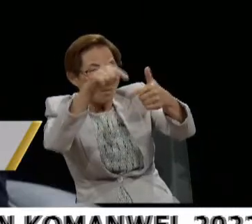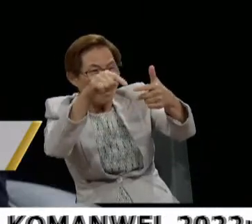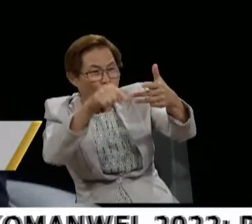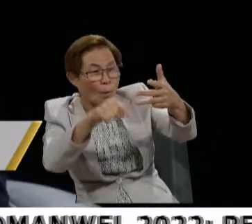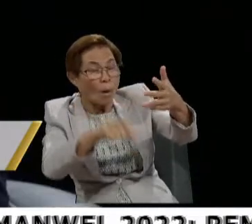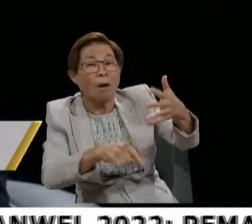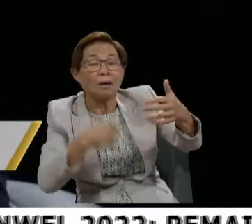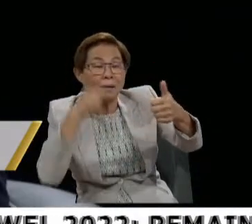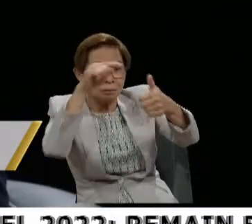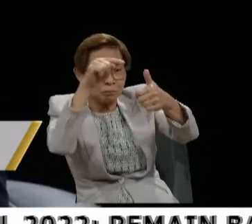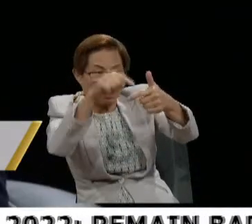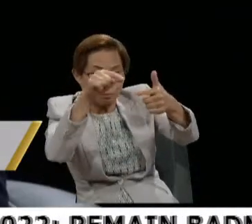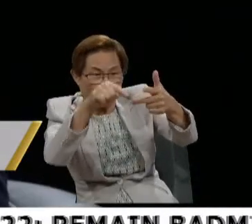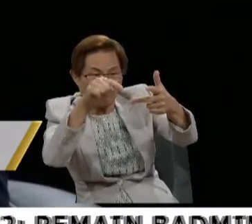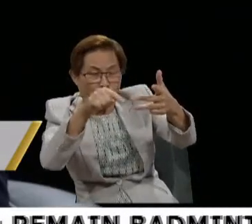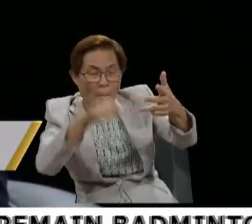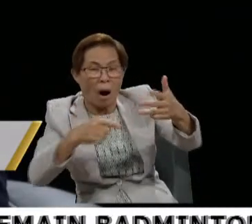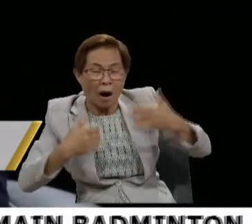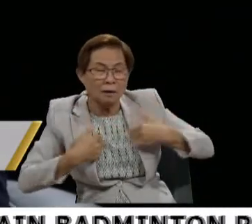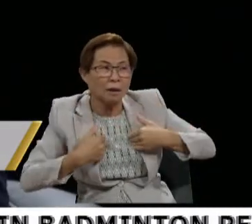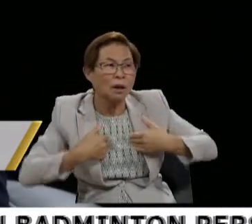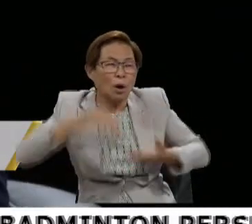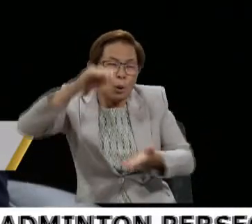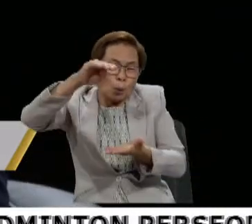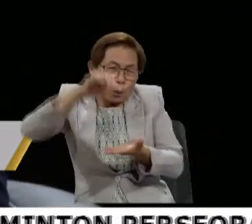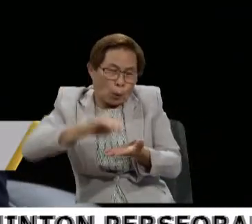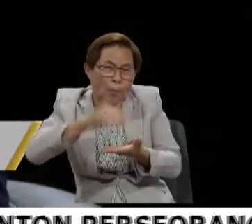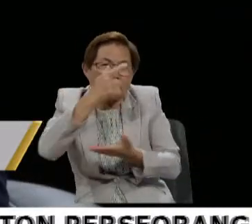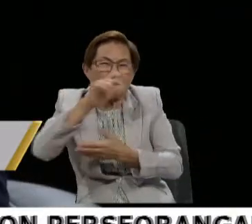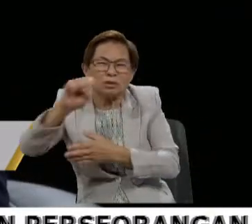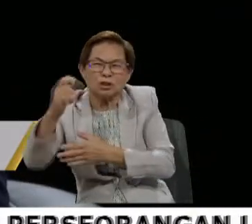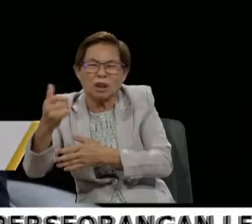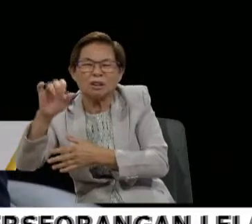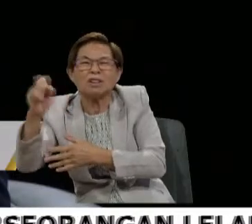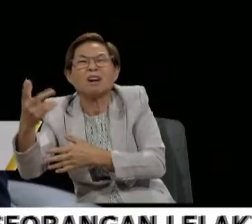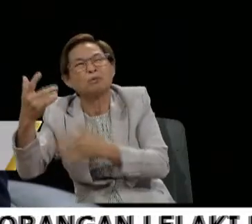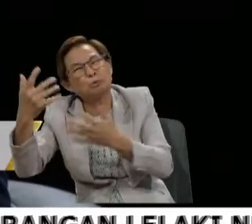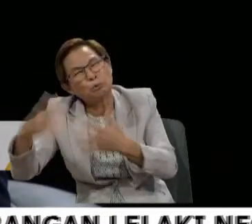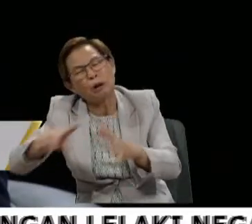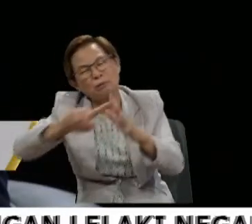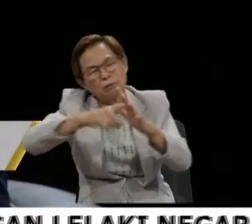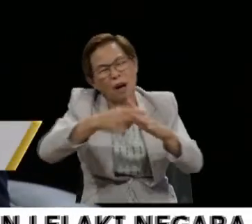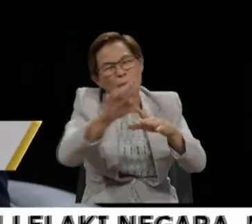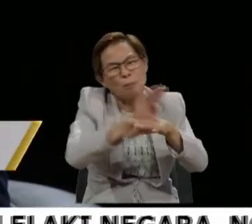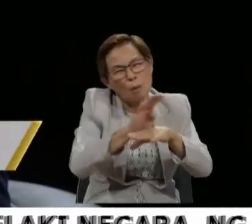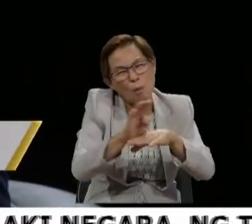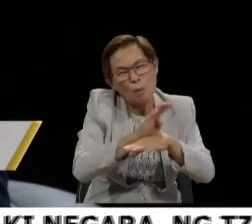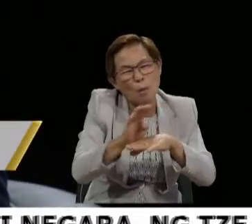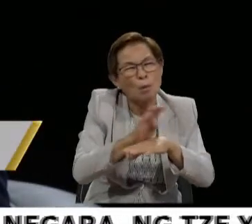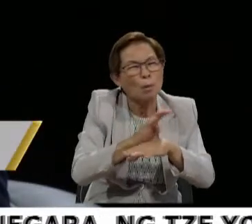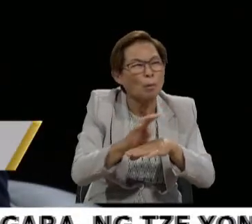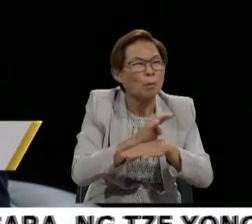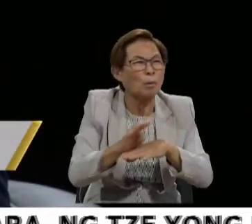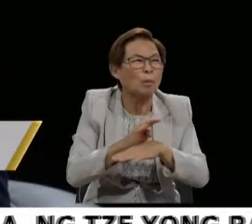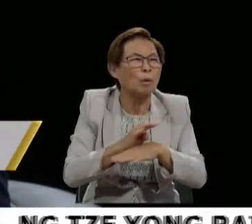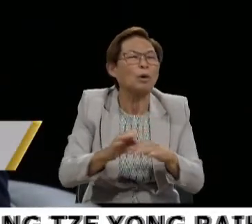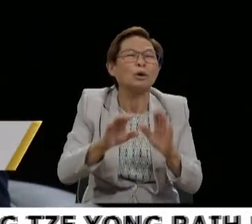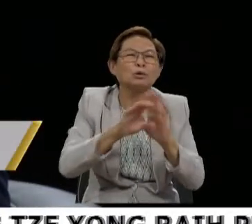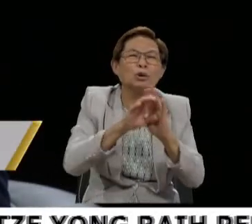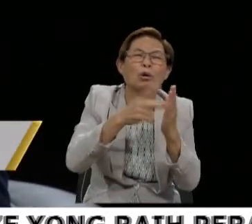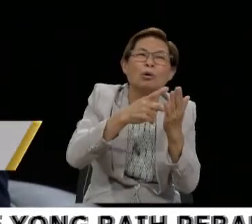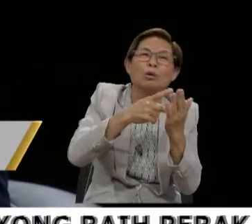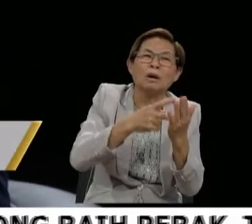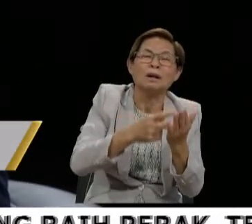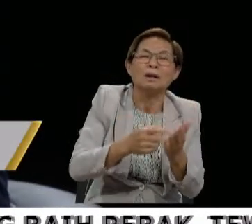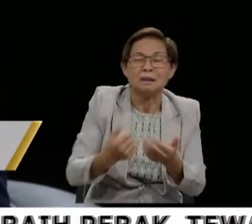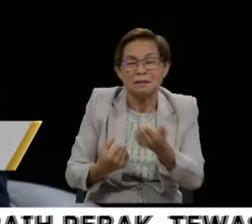dalam ada tapi dikurangkan kerana syarikat-syarikat telah bermula beroperasi penuh kapasiti contohnya program subsidi